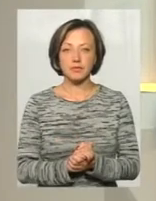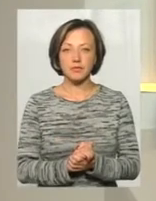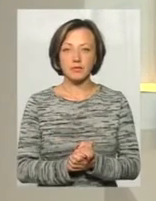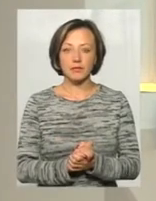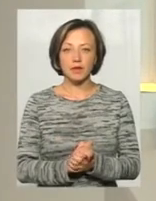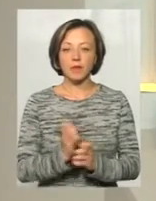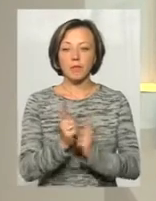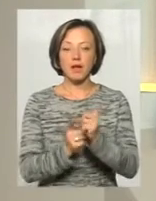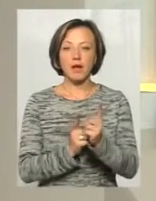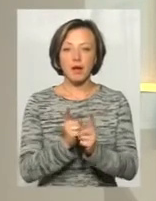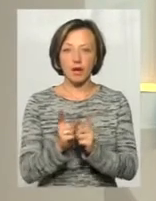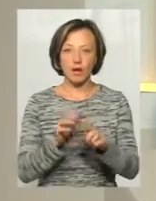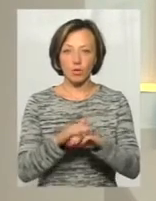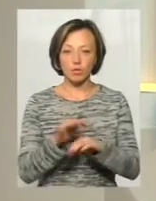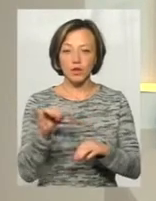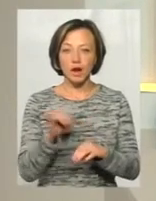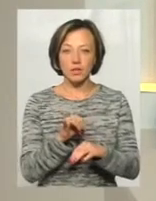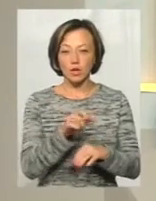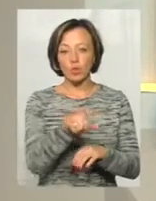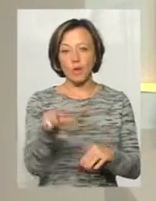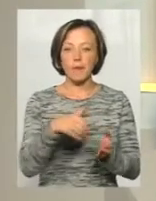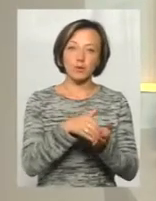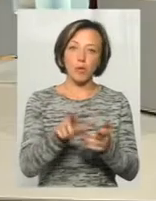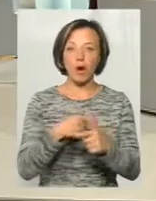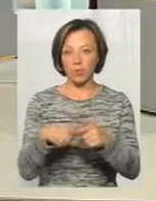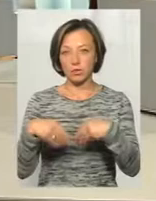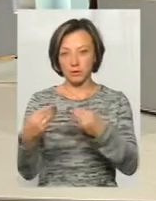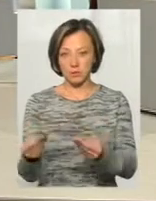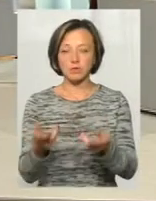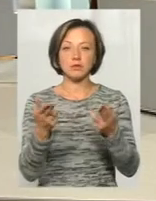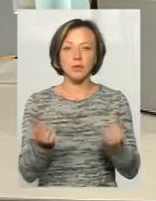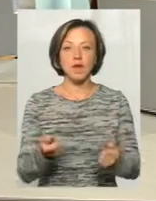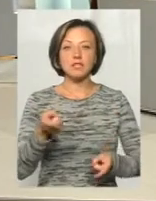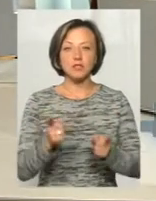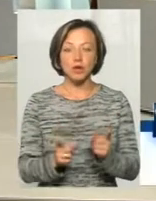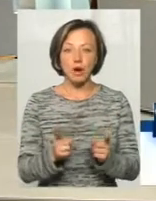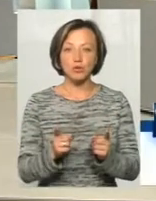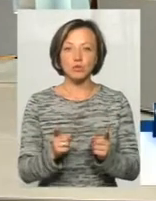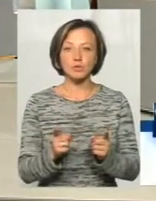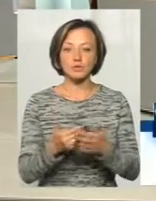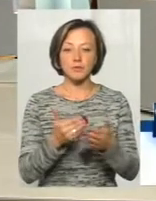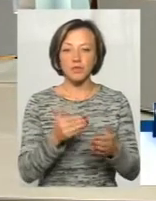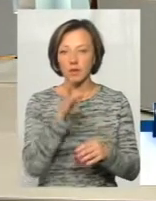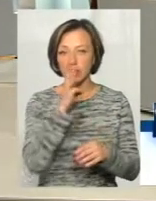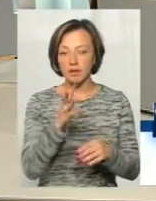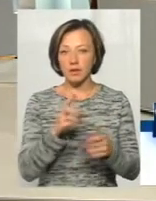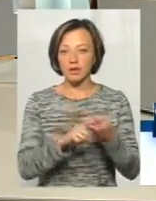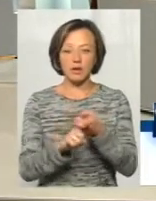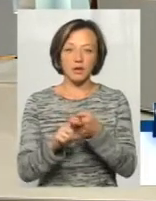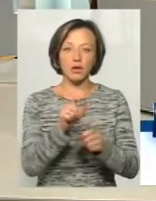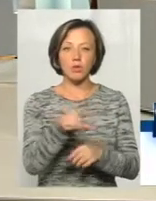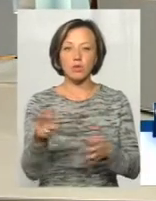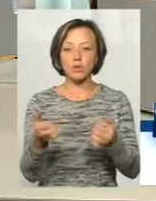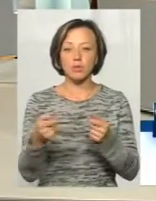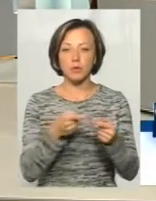розрахунок, перерахунок, і частині буде або відмовлено, або надано субсидію. Так, звичайно, від тих доходів, які громадяни